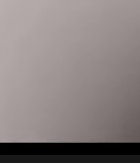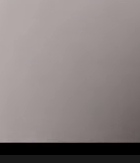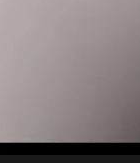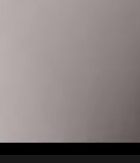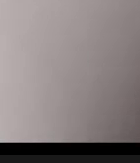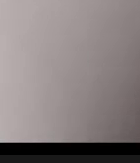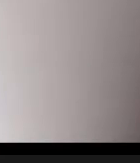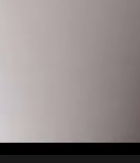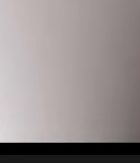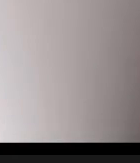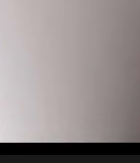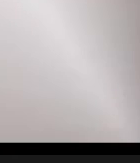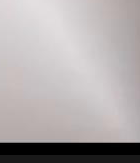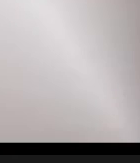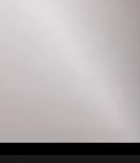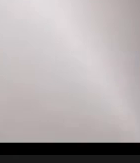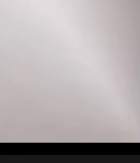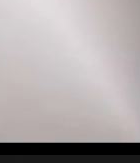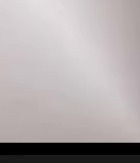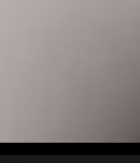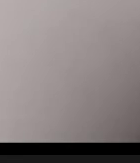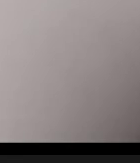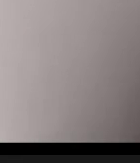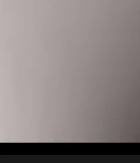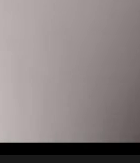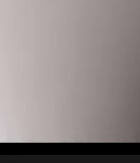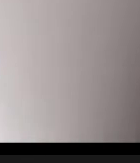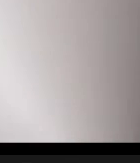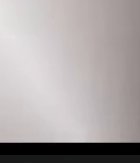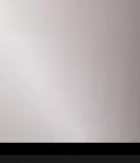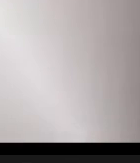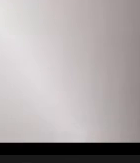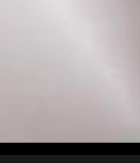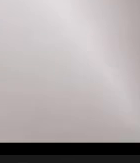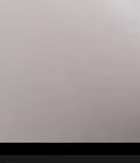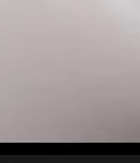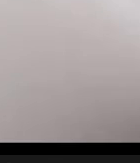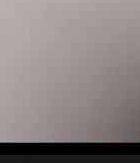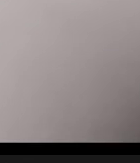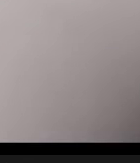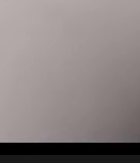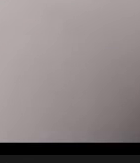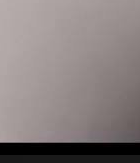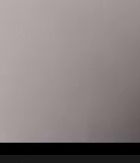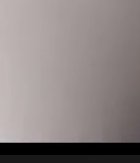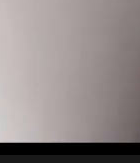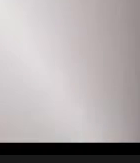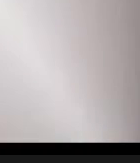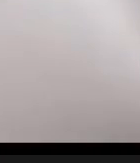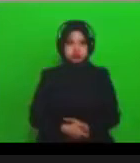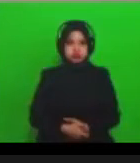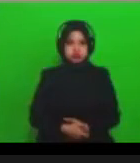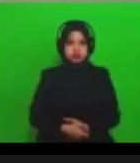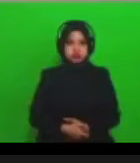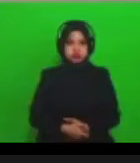Hadirin, kami mohon untuk tetap berdiri atau mengambil sikap sempurna. Kan kita lanjutkan dengan menyanyikan Mars Dharma Wanita.